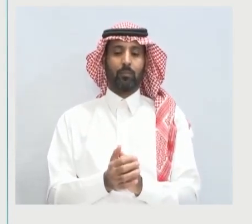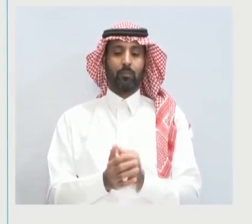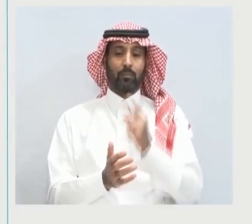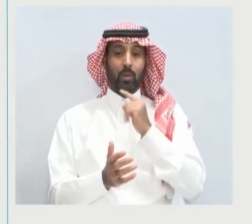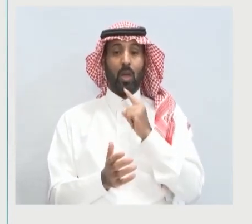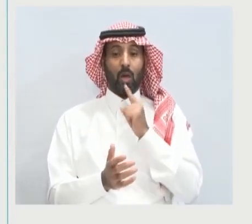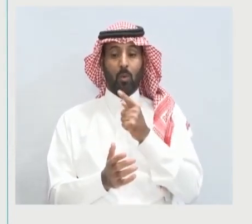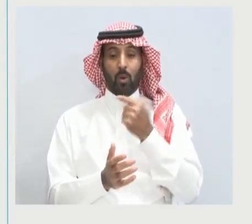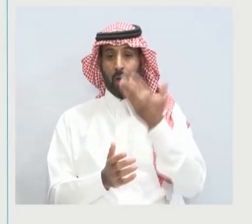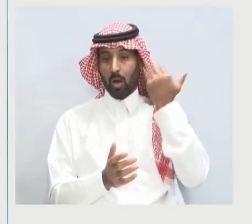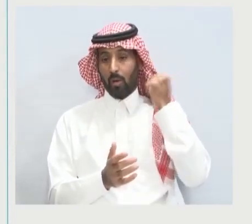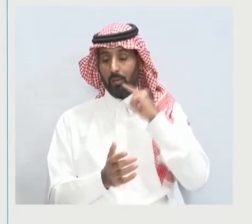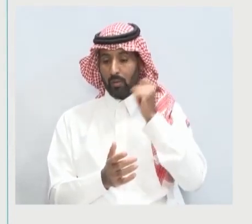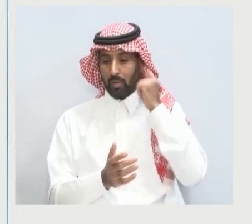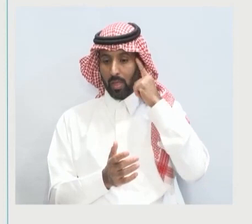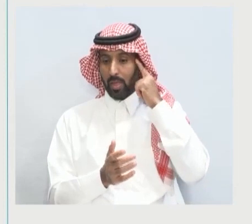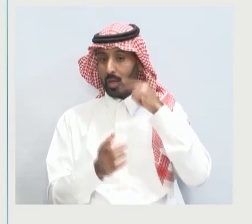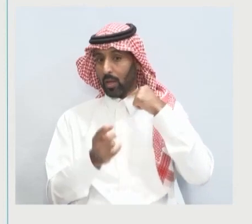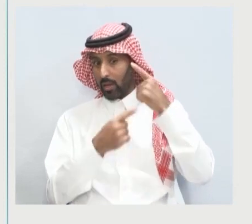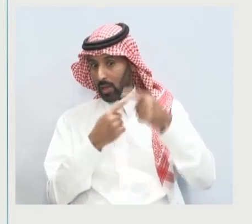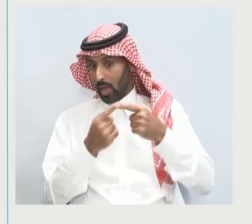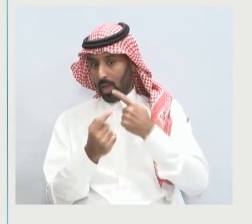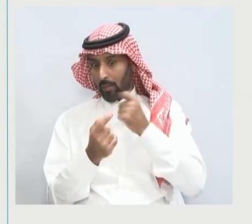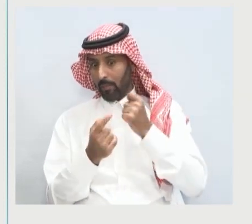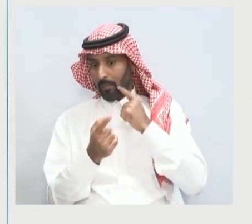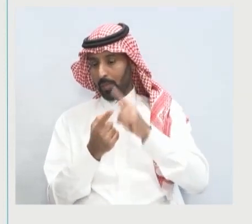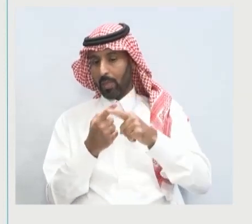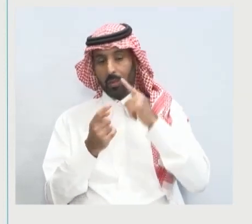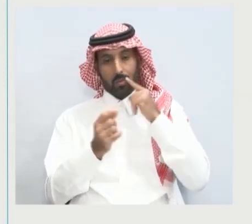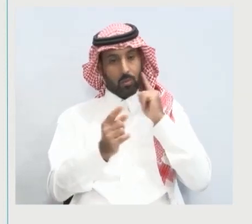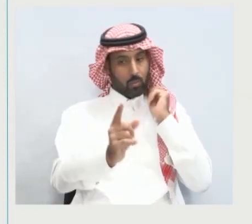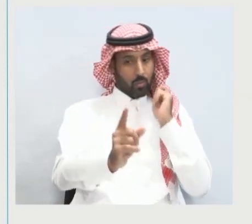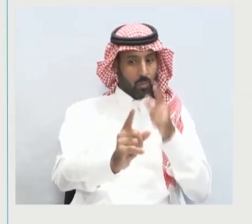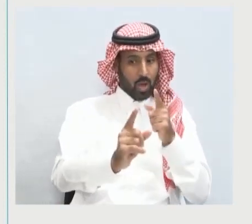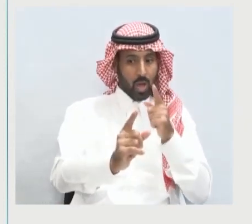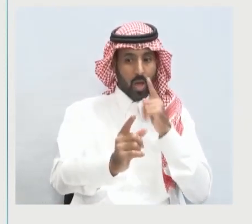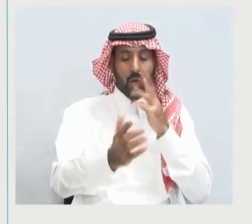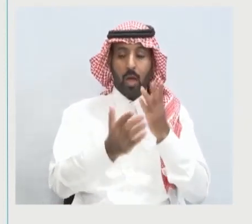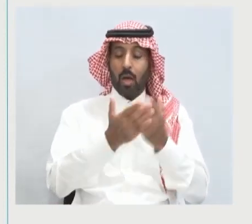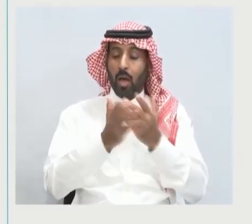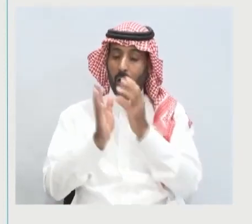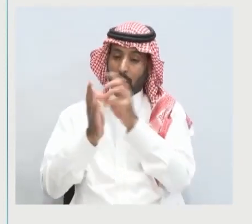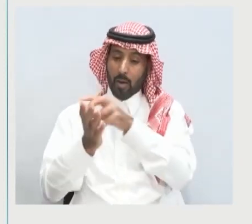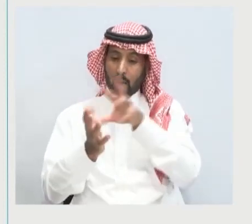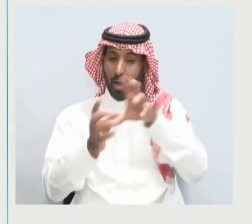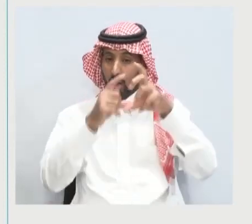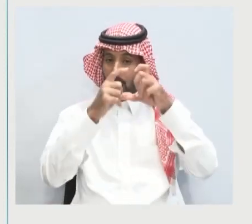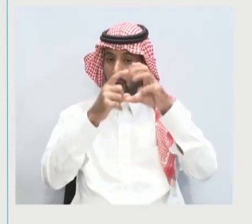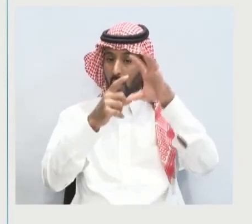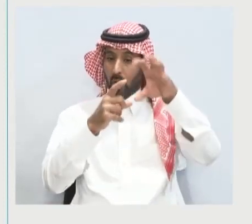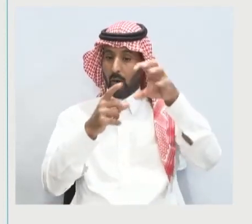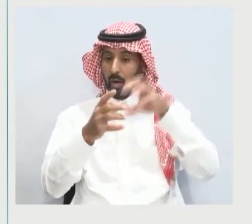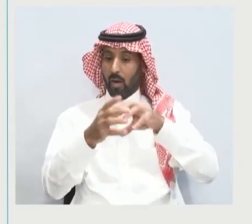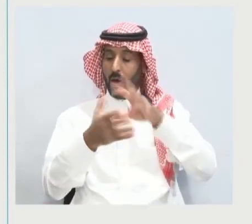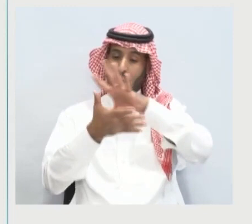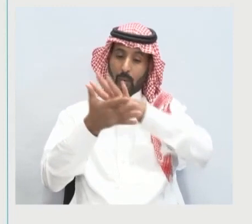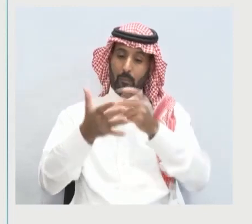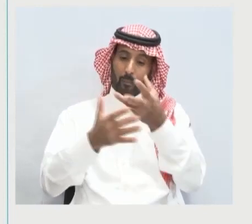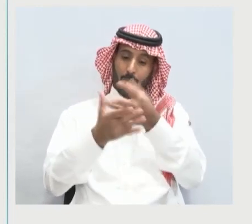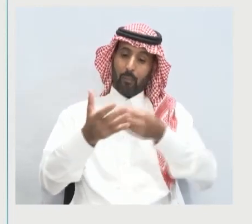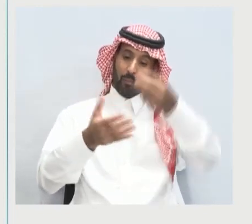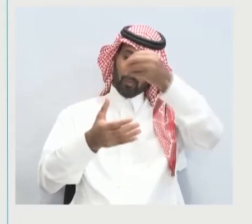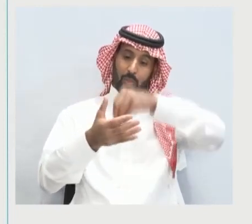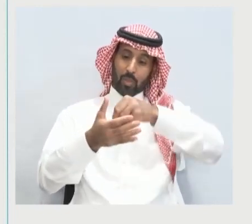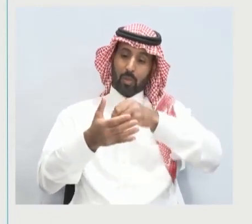ذكرنا انه تذكر دائما انه من اجل الوصول الى مكتبه الرموز او الايقونات وادراجه في المستند الخاص